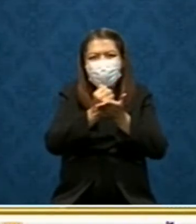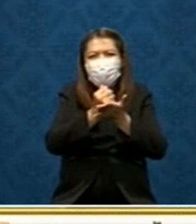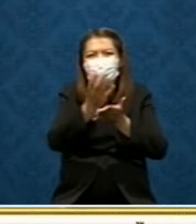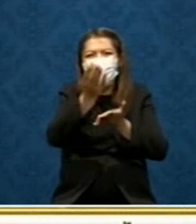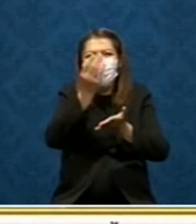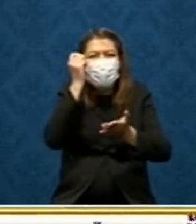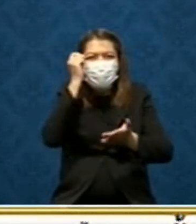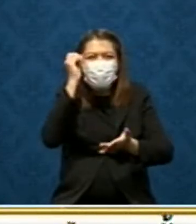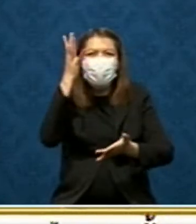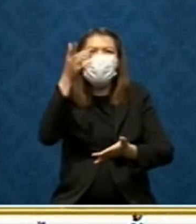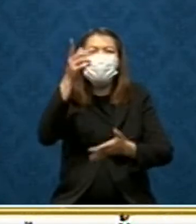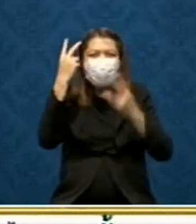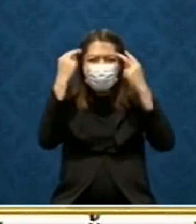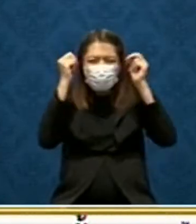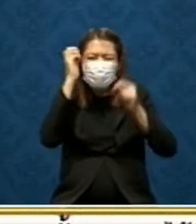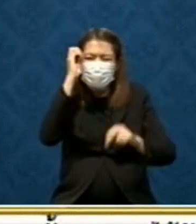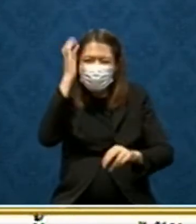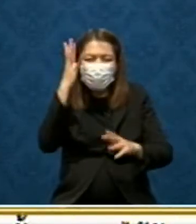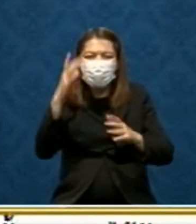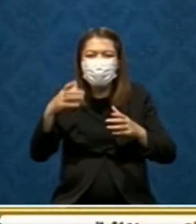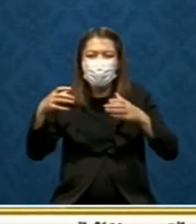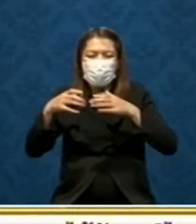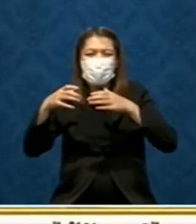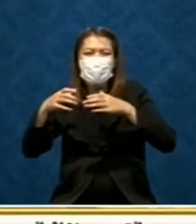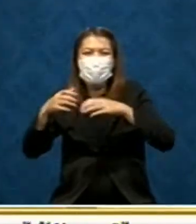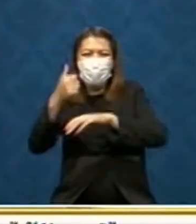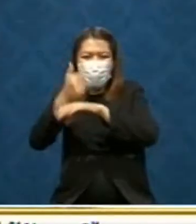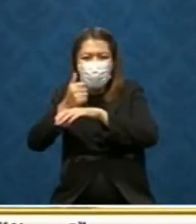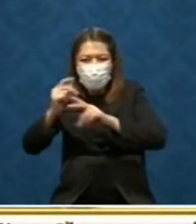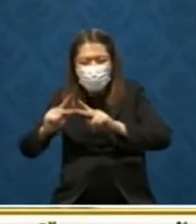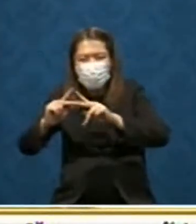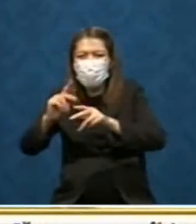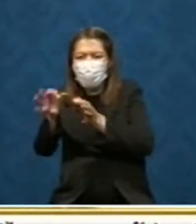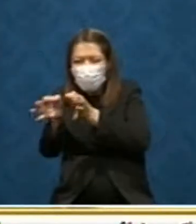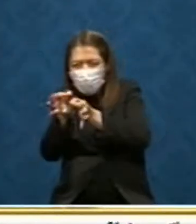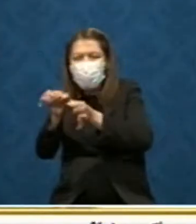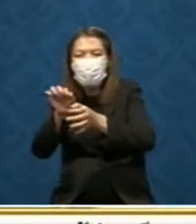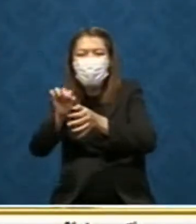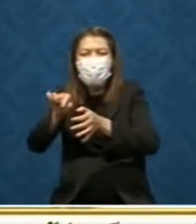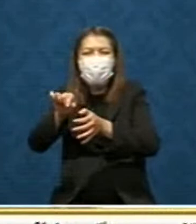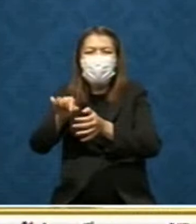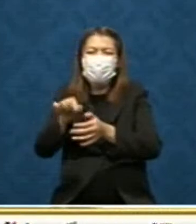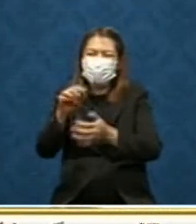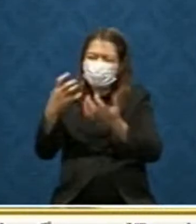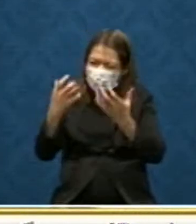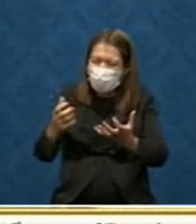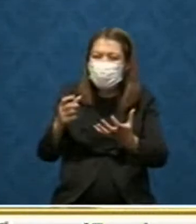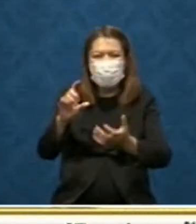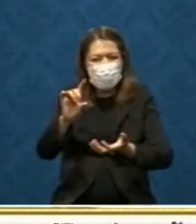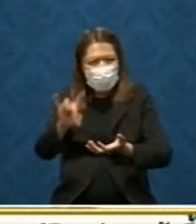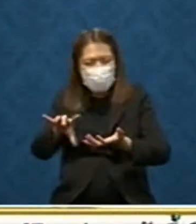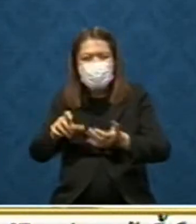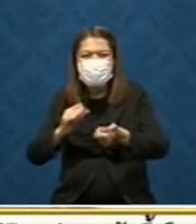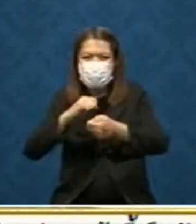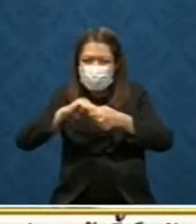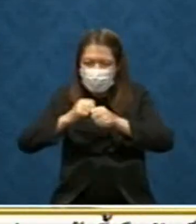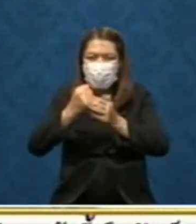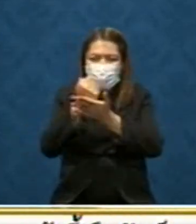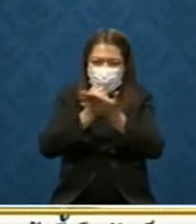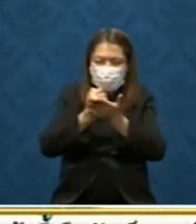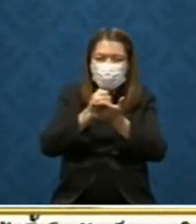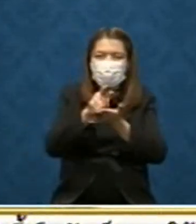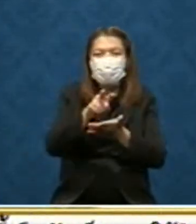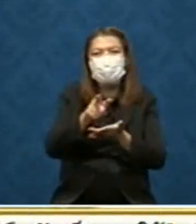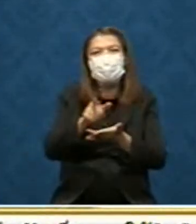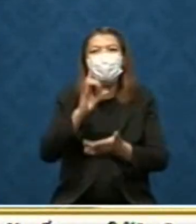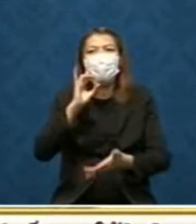มีความเข้ใจเลยำหบ nhânยกและรตบัชุίνี้ชี้แล้ว ชี้อีกมัหนักอย่นี้ มัหนกอยนี้ท่าน